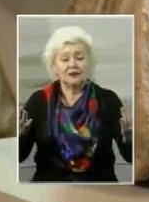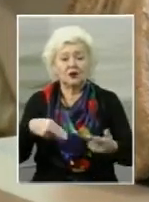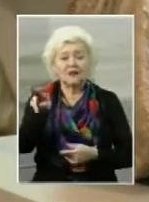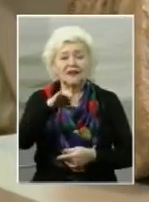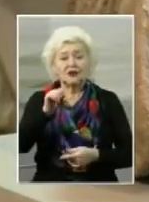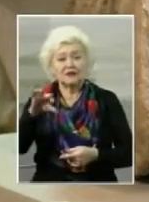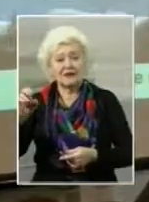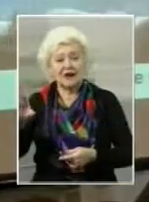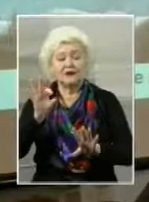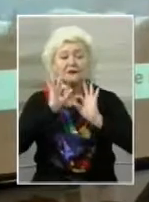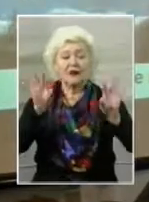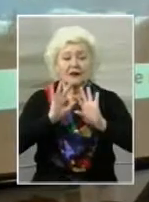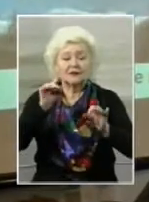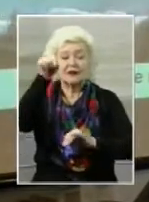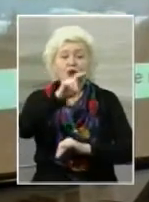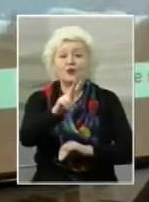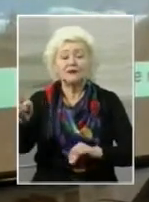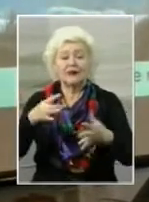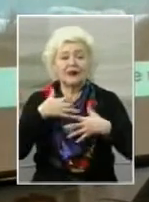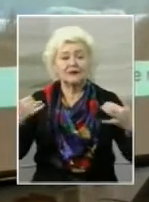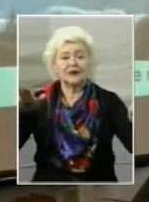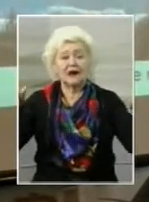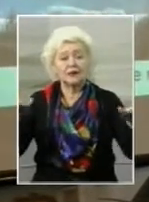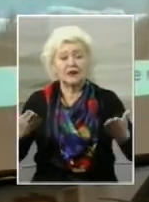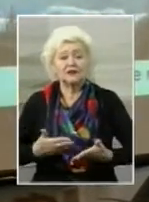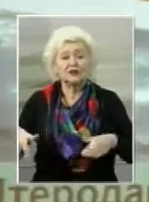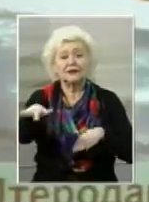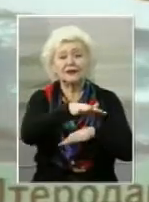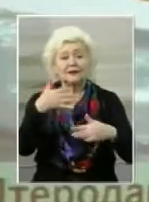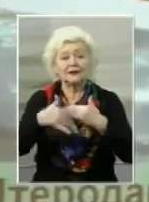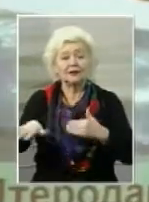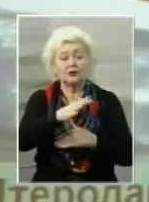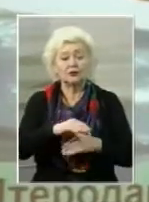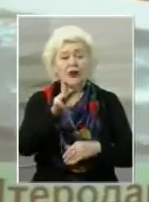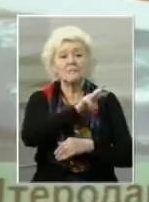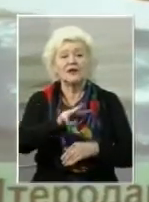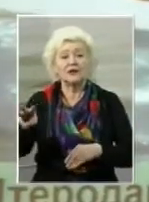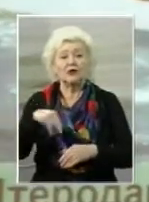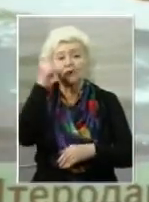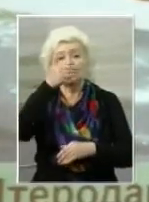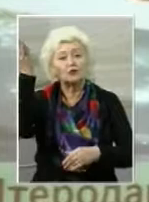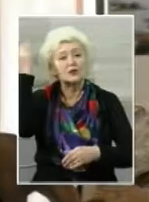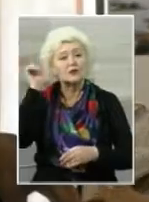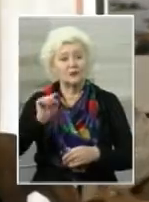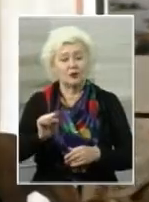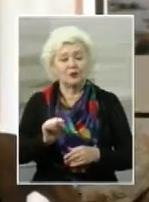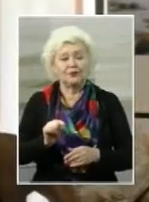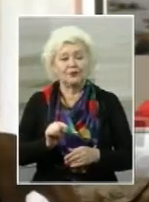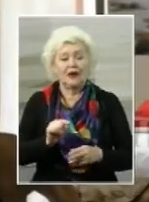динозаврів». Розказує вона про те, які тварини та птахи жили на території Херсонщини мільйони років тому.